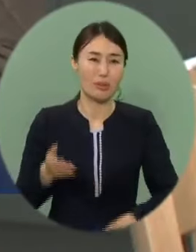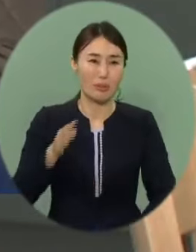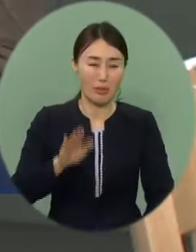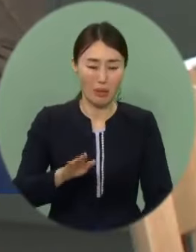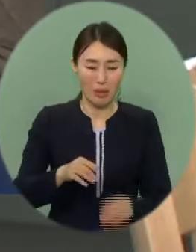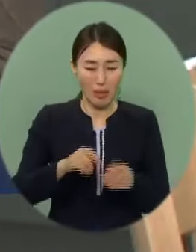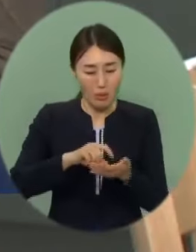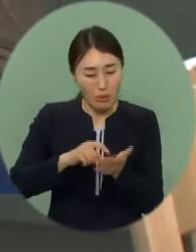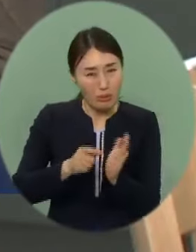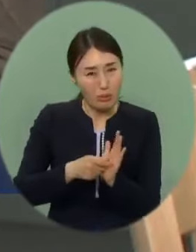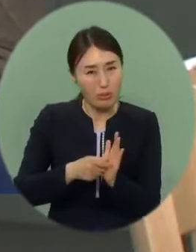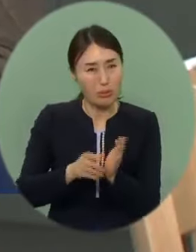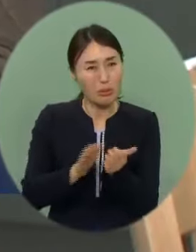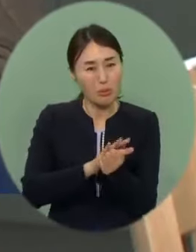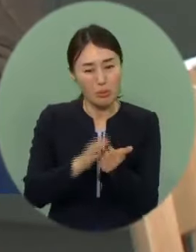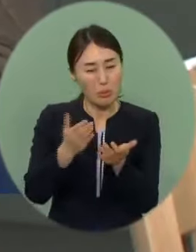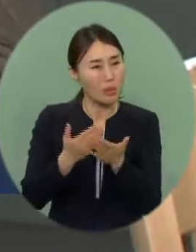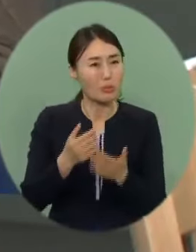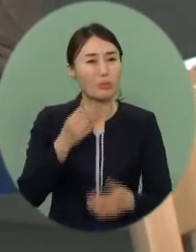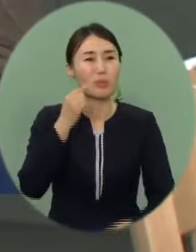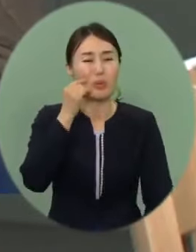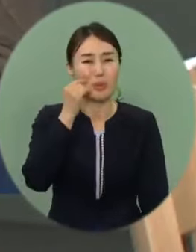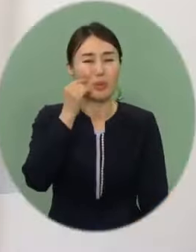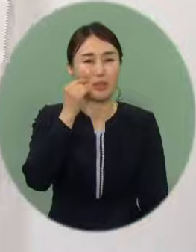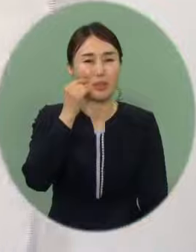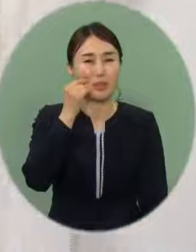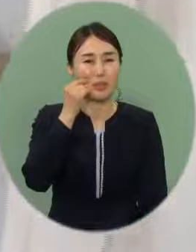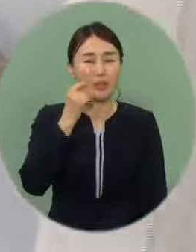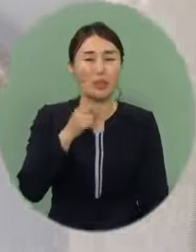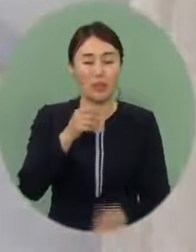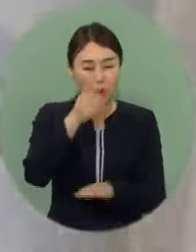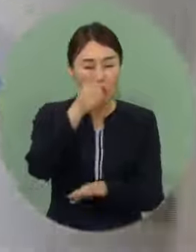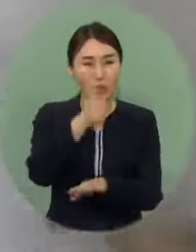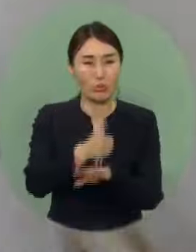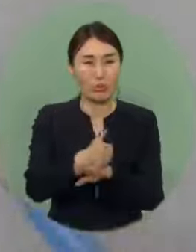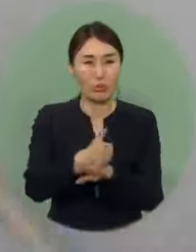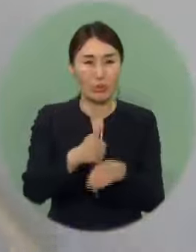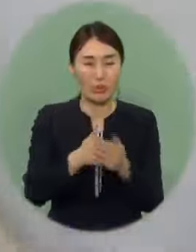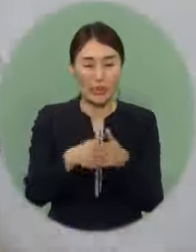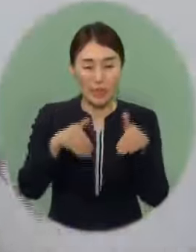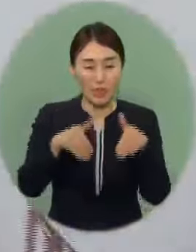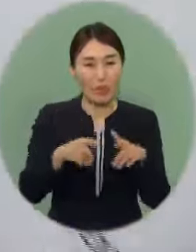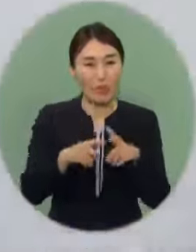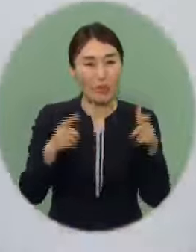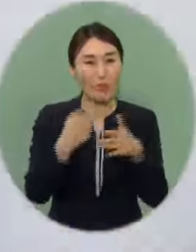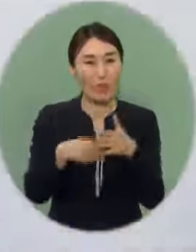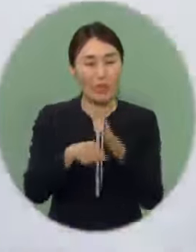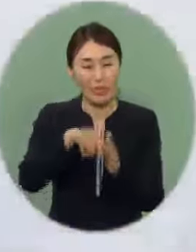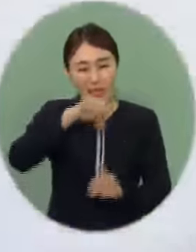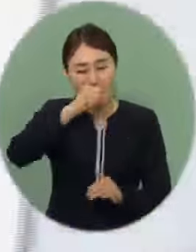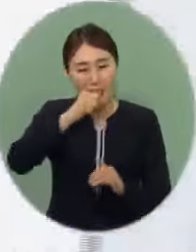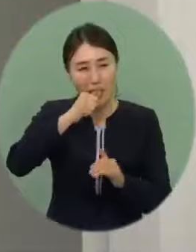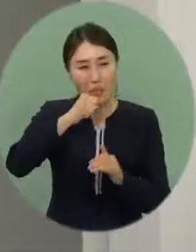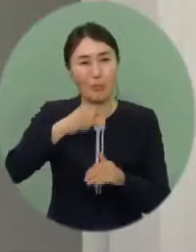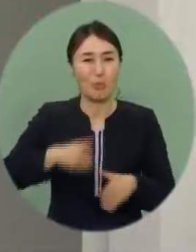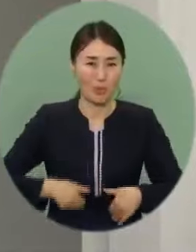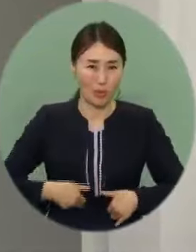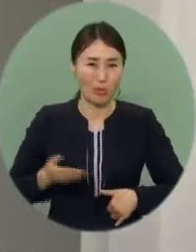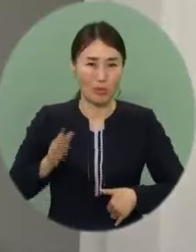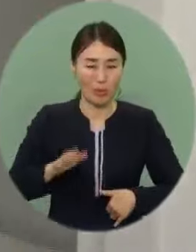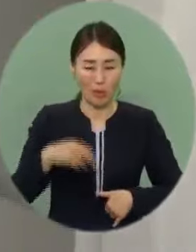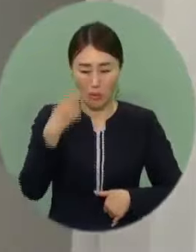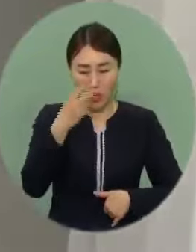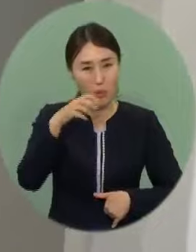적절한 서비스를 받을 받지 못할 가능성이 크고요 결국 인력을 늘리기 위한 예산 증액이 필요한데